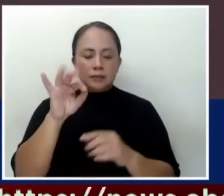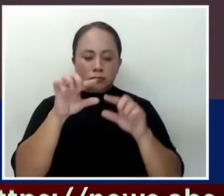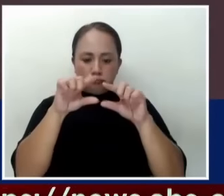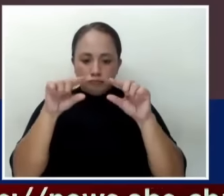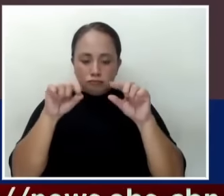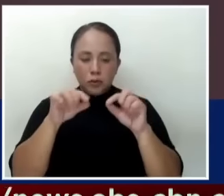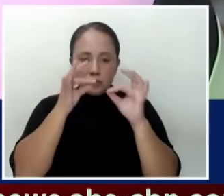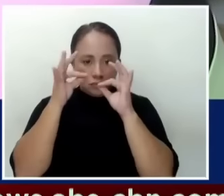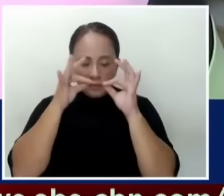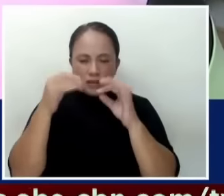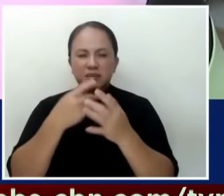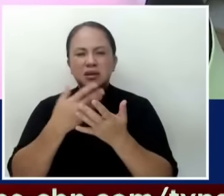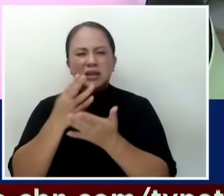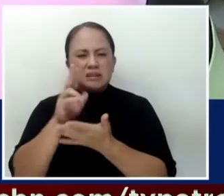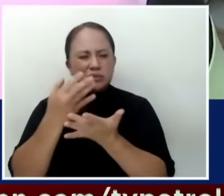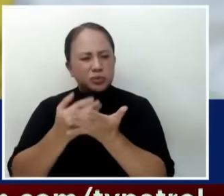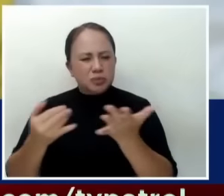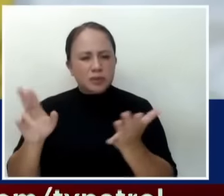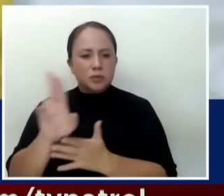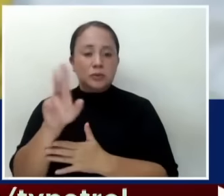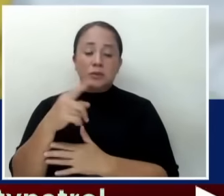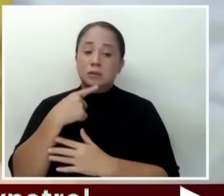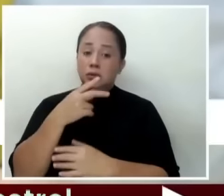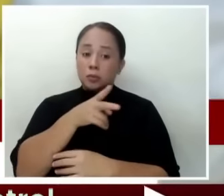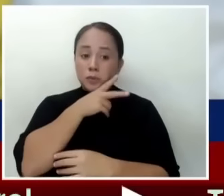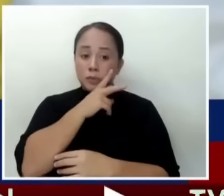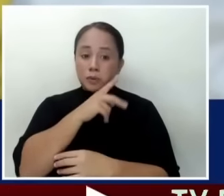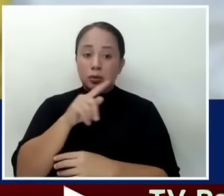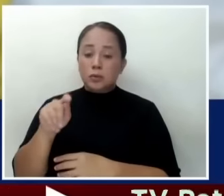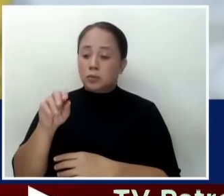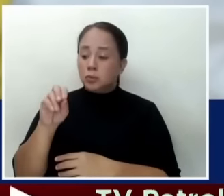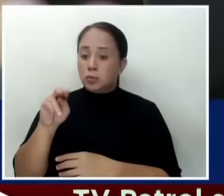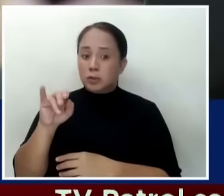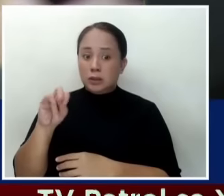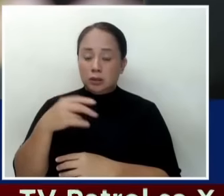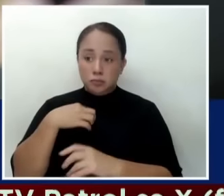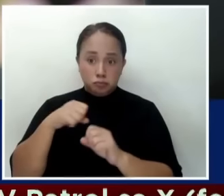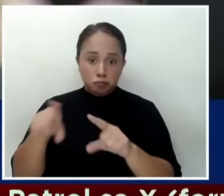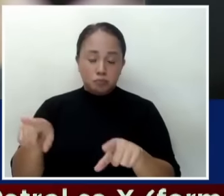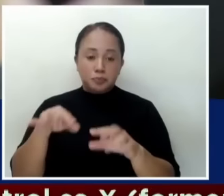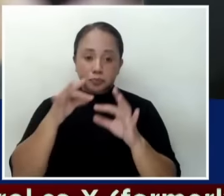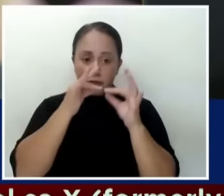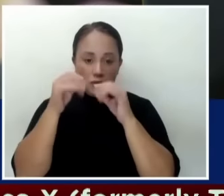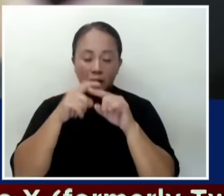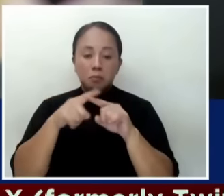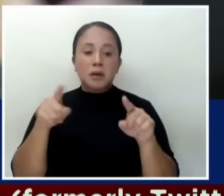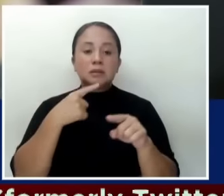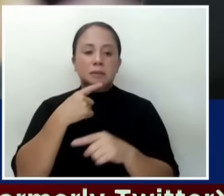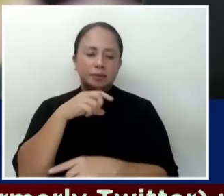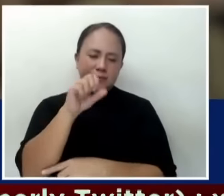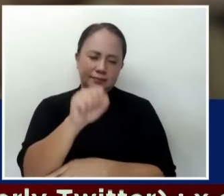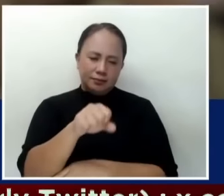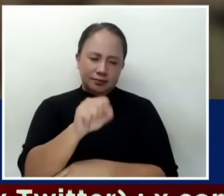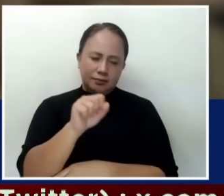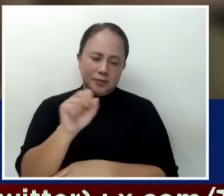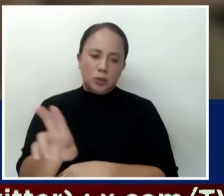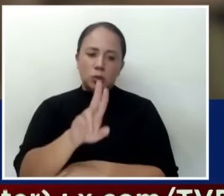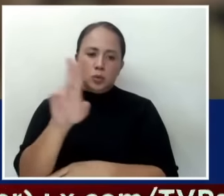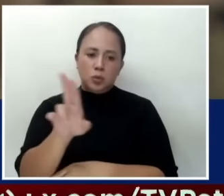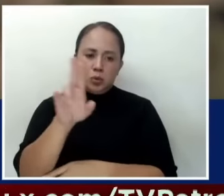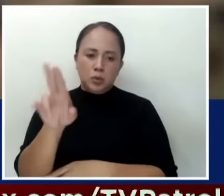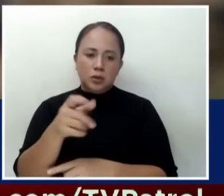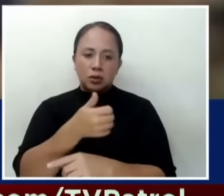drug paraphernalia. Itinanggi ng suspect na si Tunying na nagbebenta siya ng droga pero inaming gumagamit siya at ang iba pang suspect